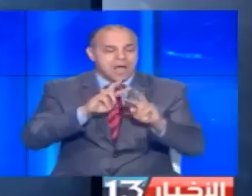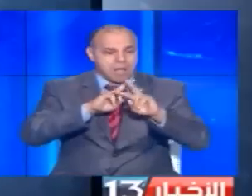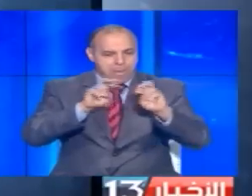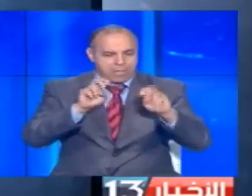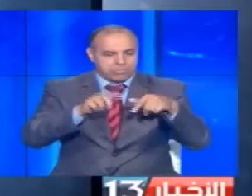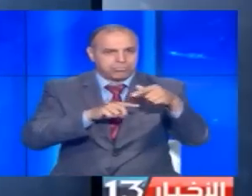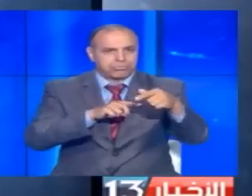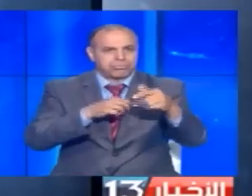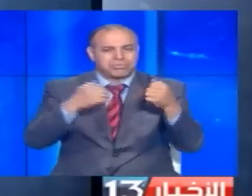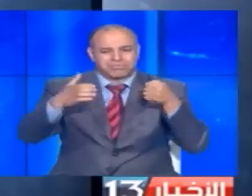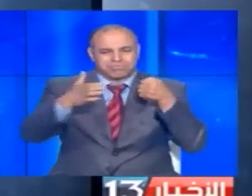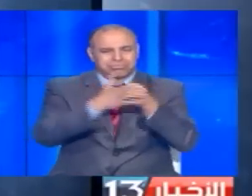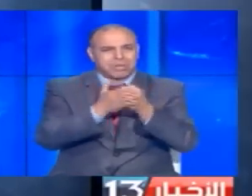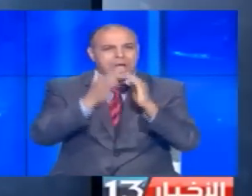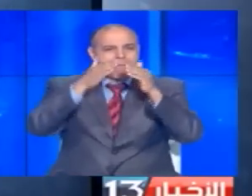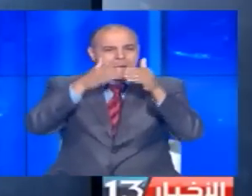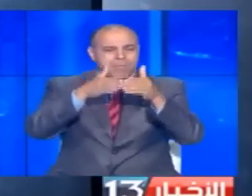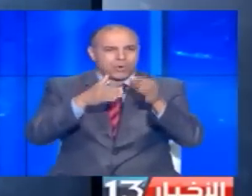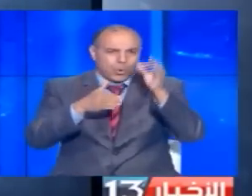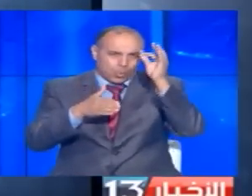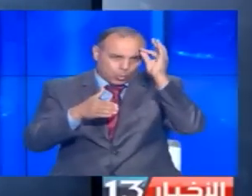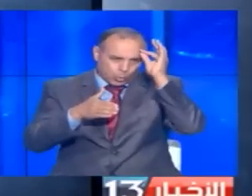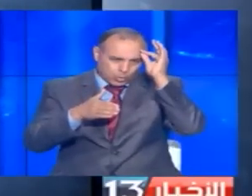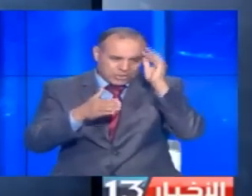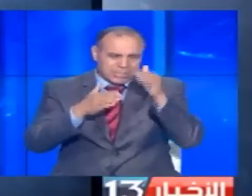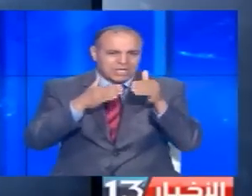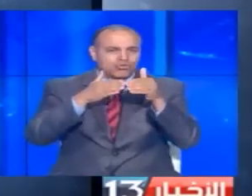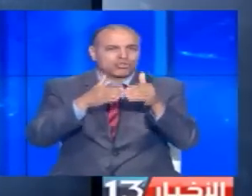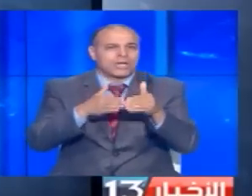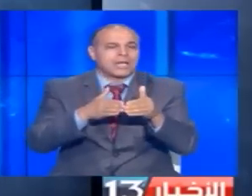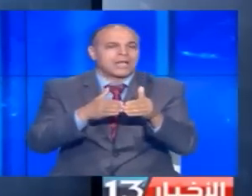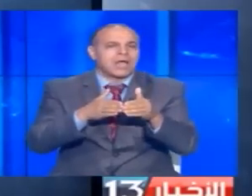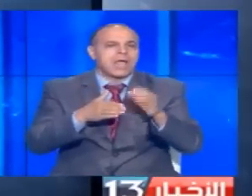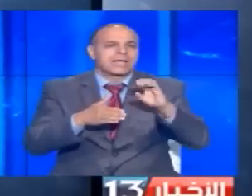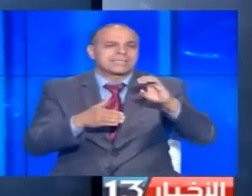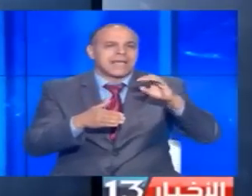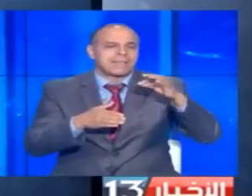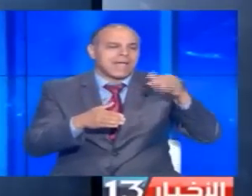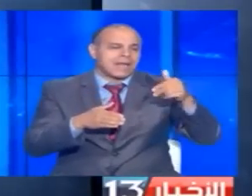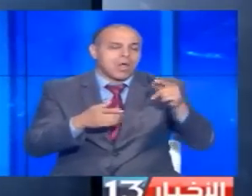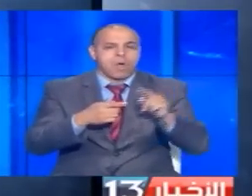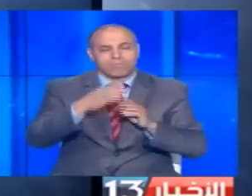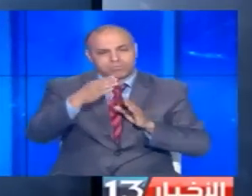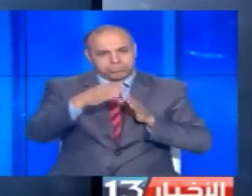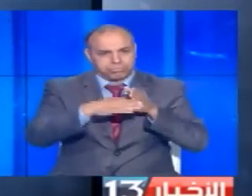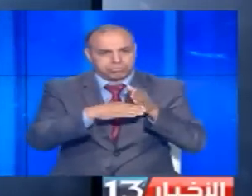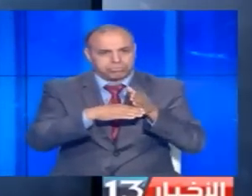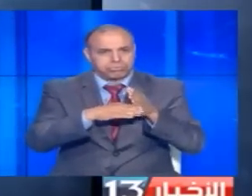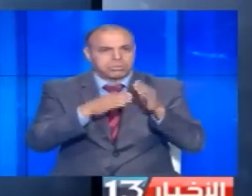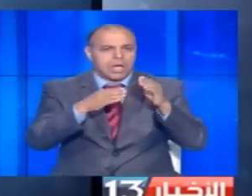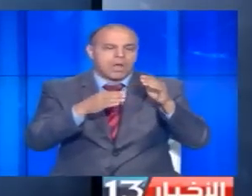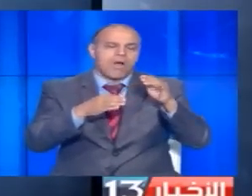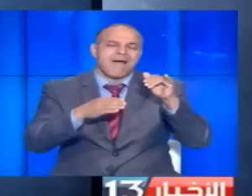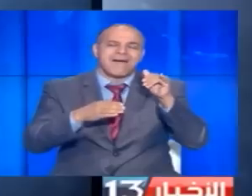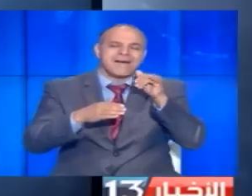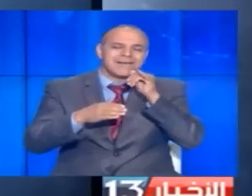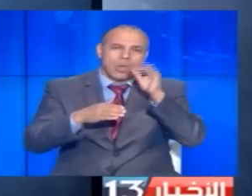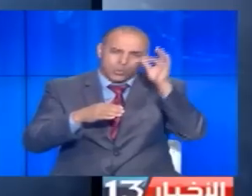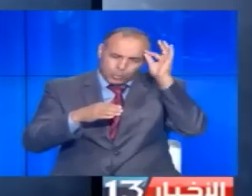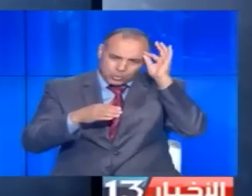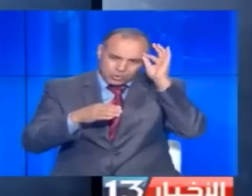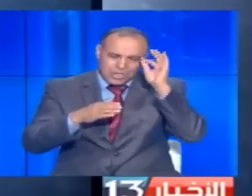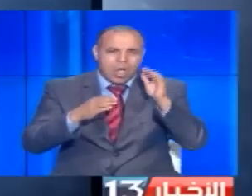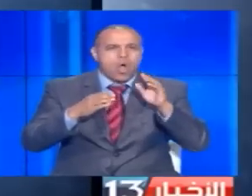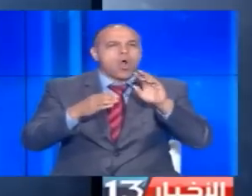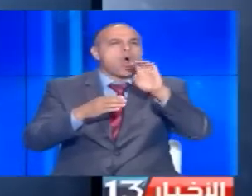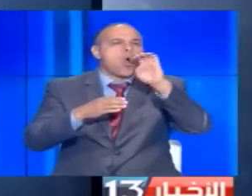في ملابسات حادث الاصطدام بين السفينة إليس التابعة للشركة التونسية للملاحة في رحلتها بين ميناءي جنوة ورادس مع السفينة